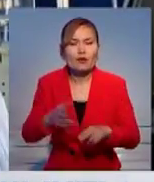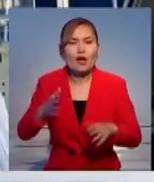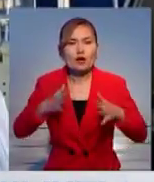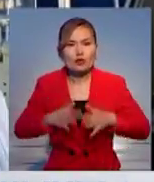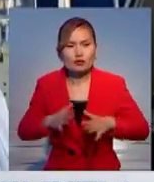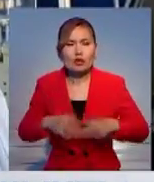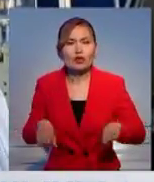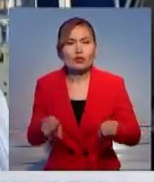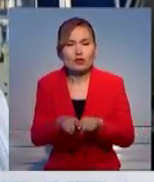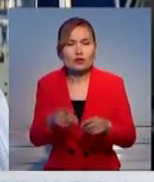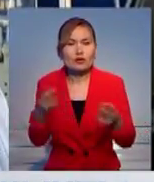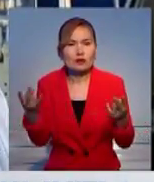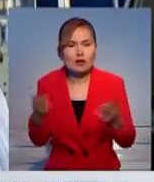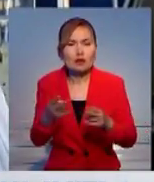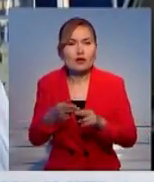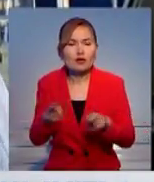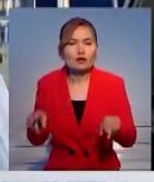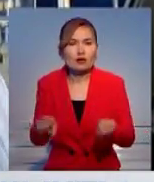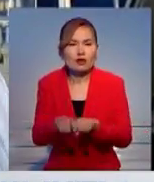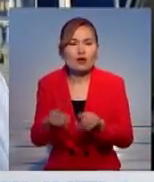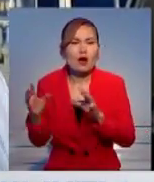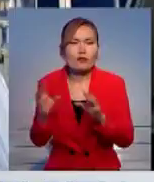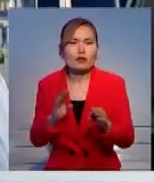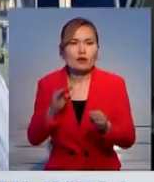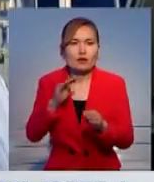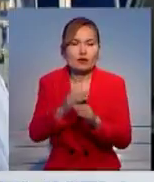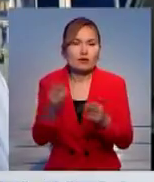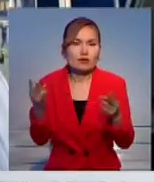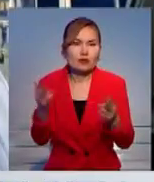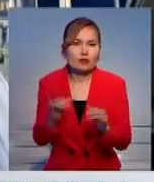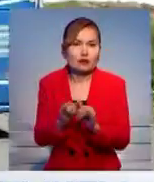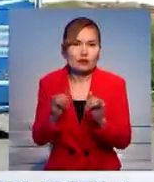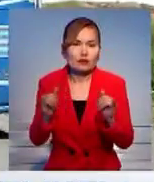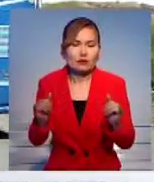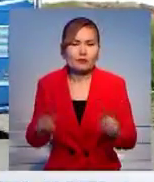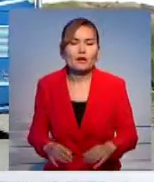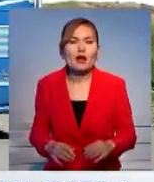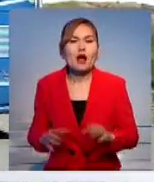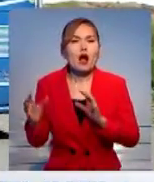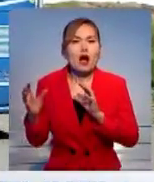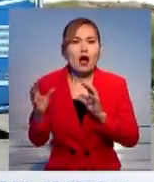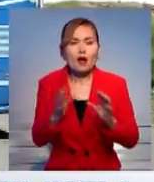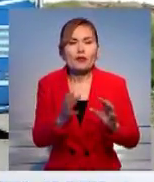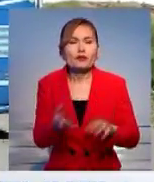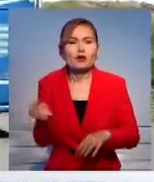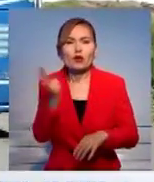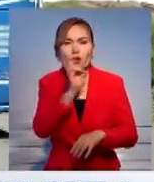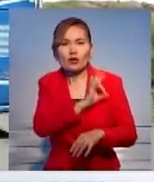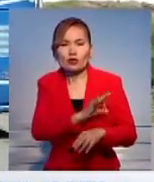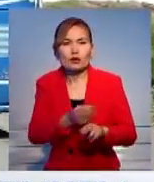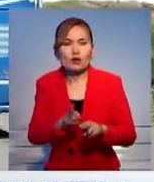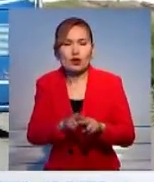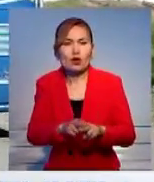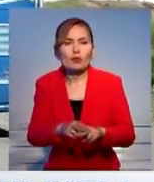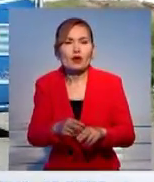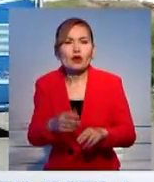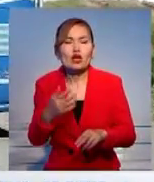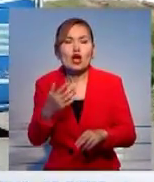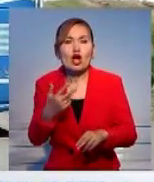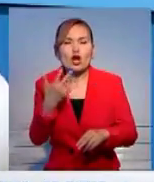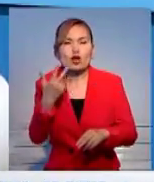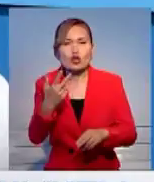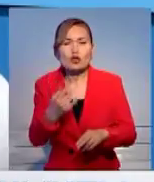керек. Әрі үнемді, әрі зиянсыз. Бұдан артық қандай көлік керек? Автобусқа қолдану мерзімі өте ұзақ, 3 аккумулятор